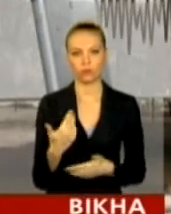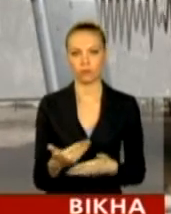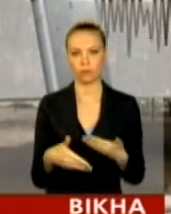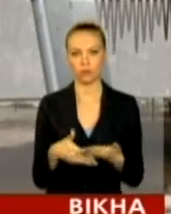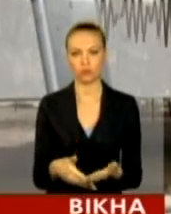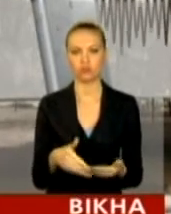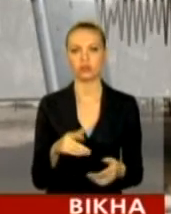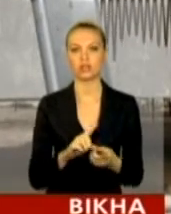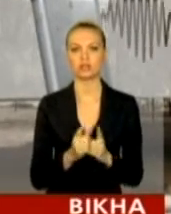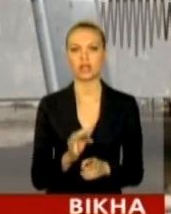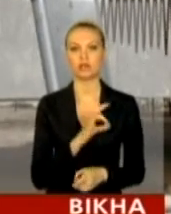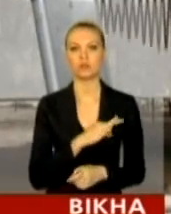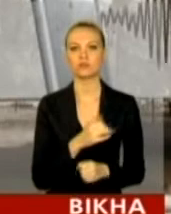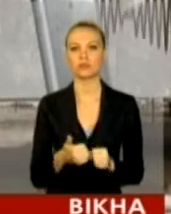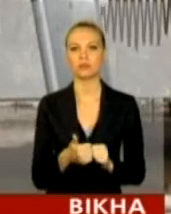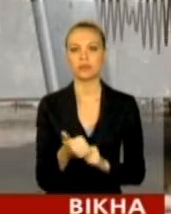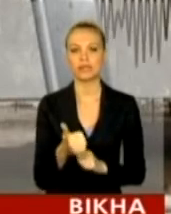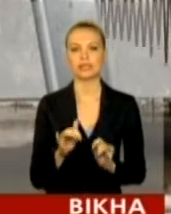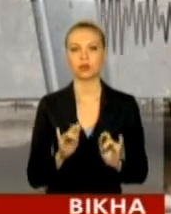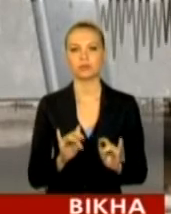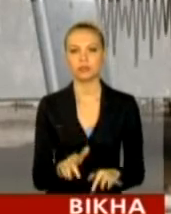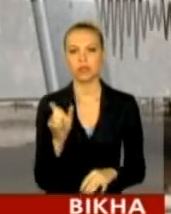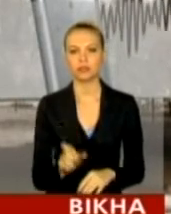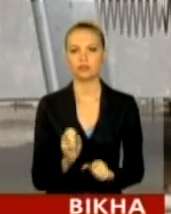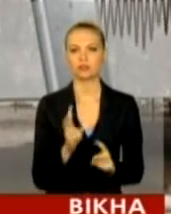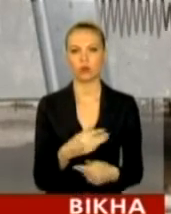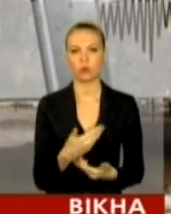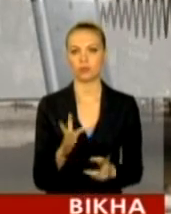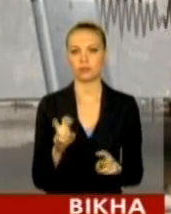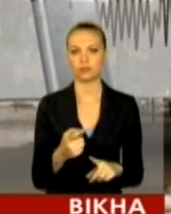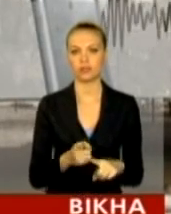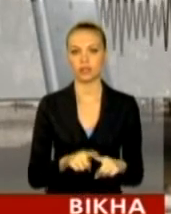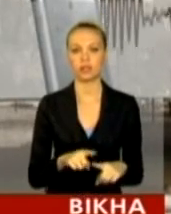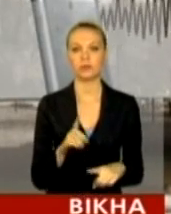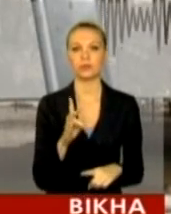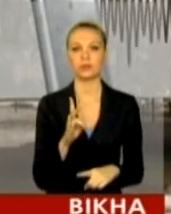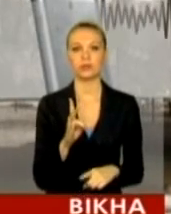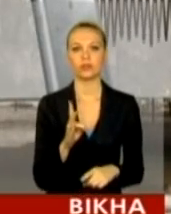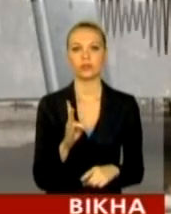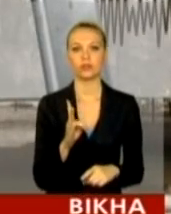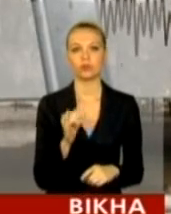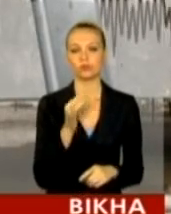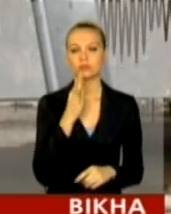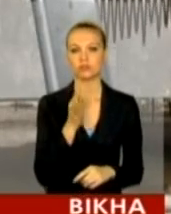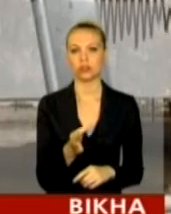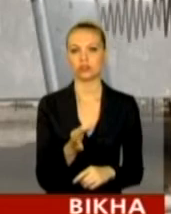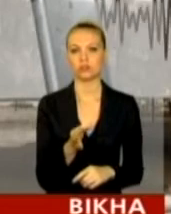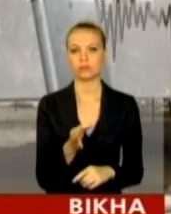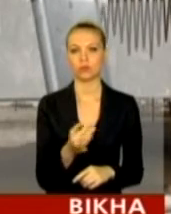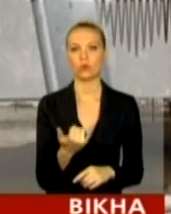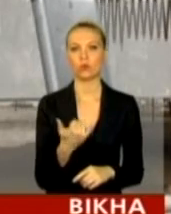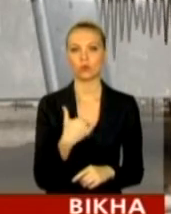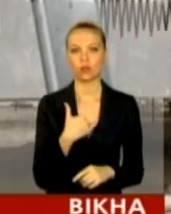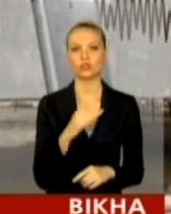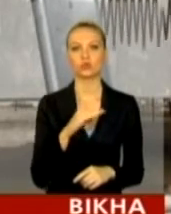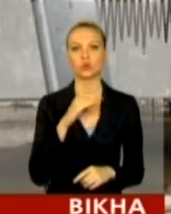стати профсоюзним лідером, діятелем, як угодно називайте це. Ну, скажем, у нас